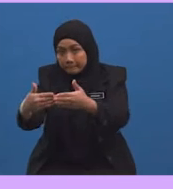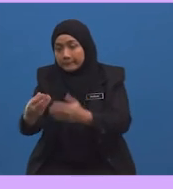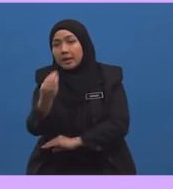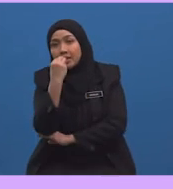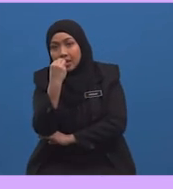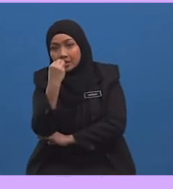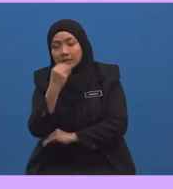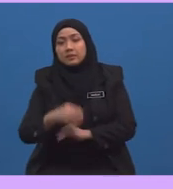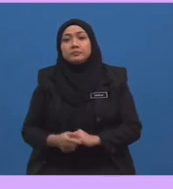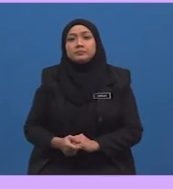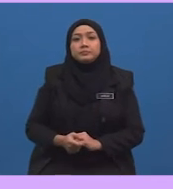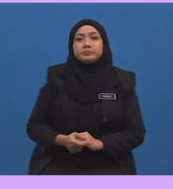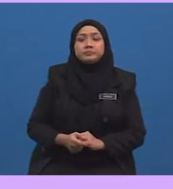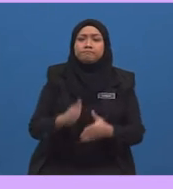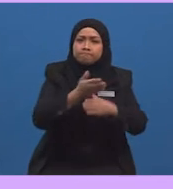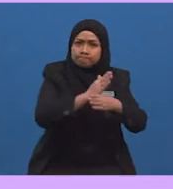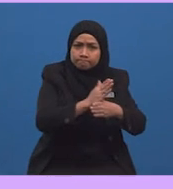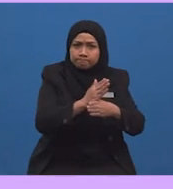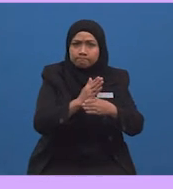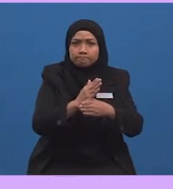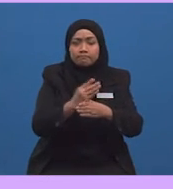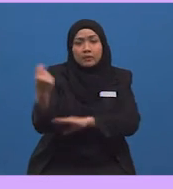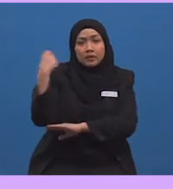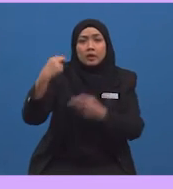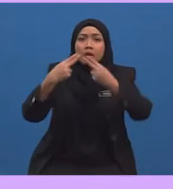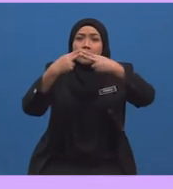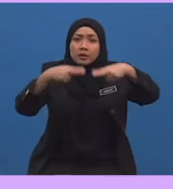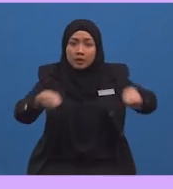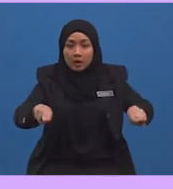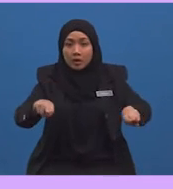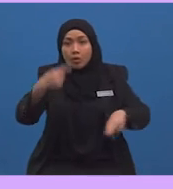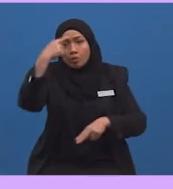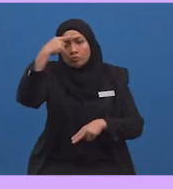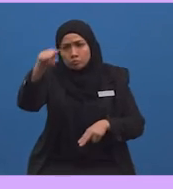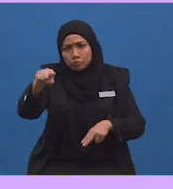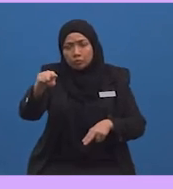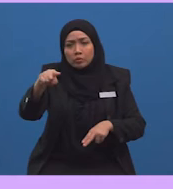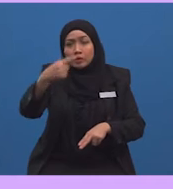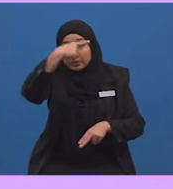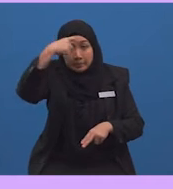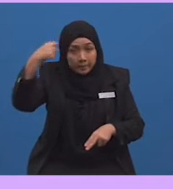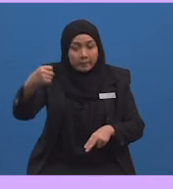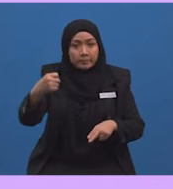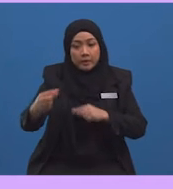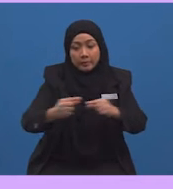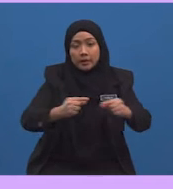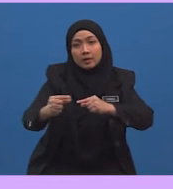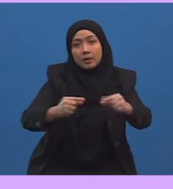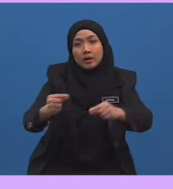Sebenarnya, sebahagian tenaga hilang kerana digunakan oleh organisma untuk bergerak dan menjalankan proses